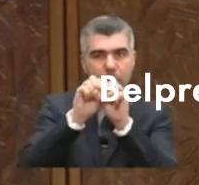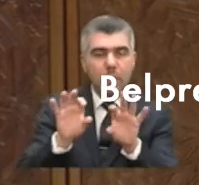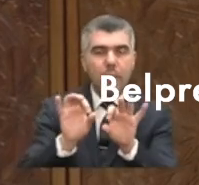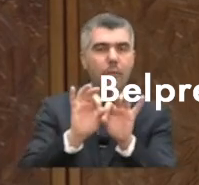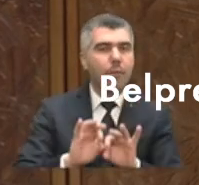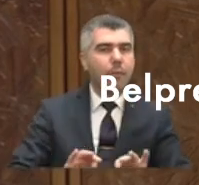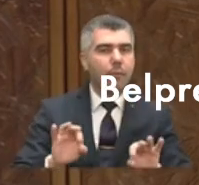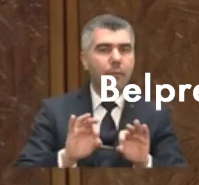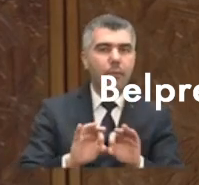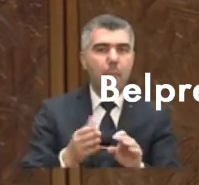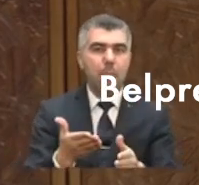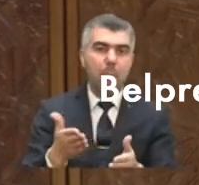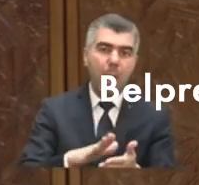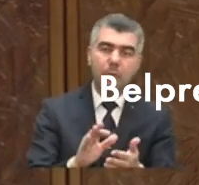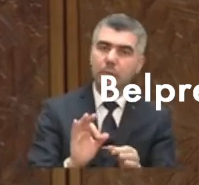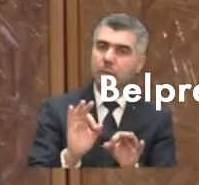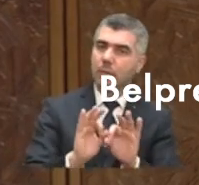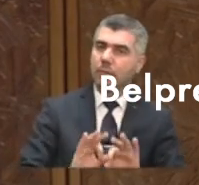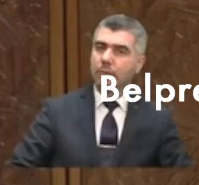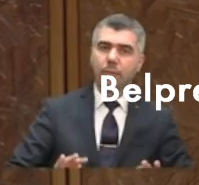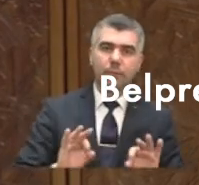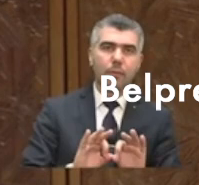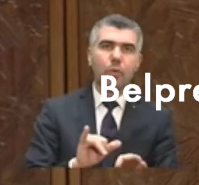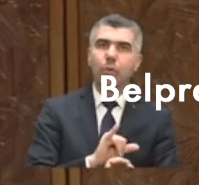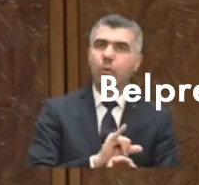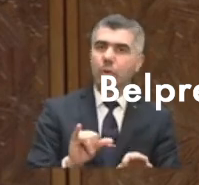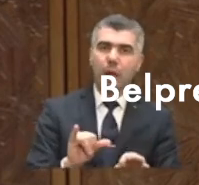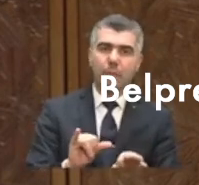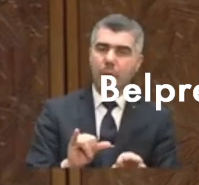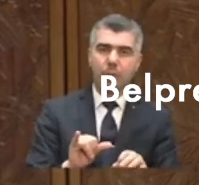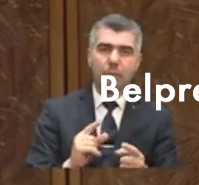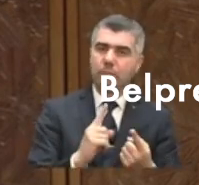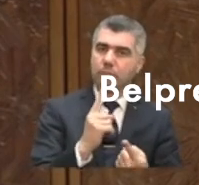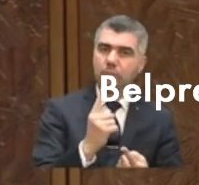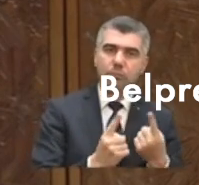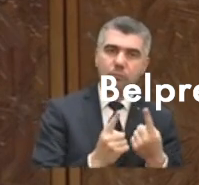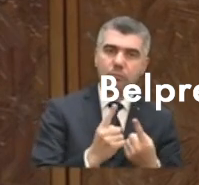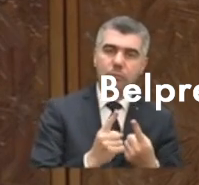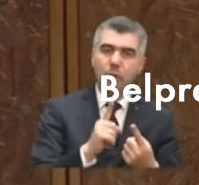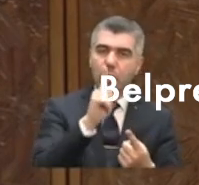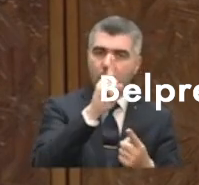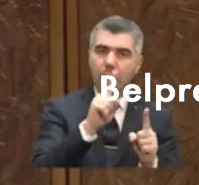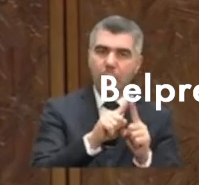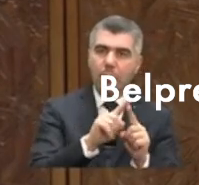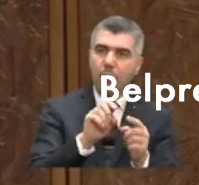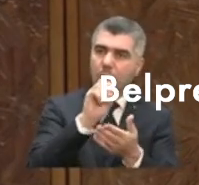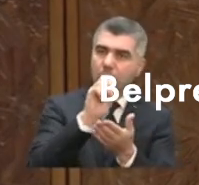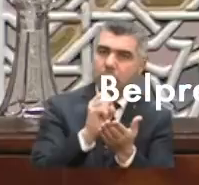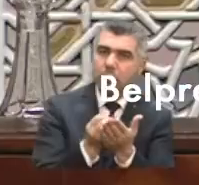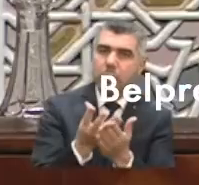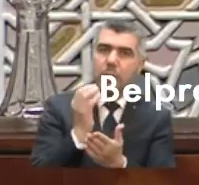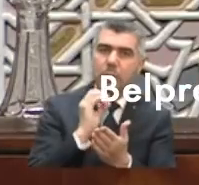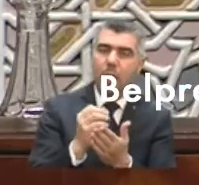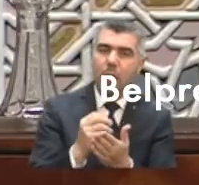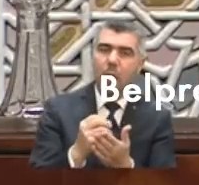عنده لا اماته ولا، يعني ما عندناش علاش نهولوا الامور، وحنا غادي نديروا الاخبار ديالنا عاديه. شكرا سيد الوزير.